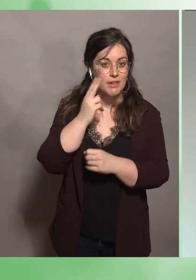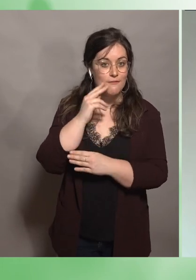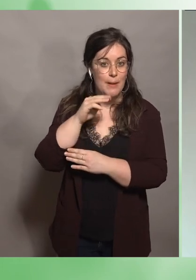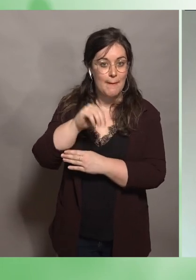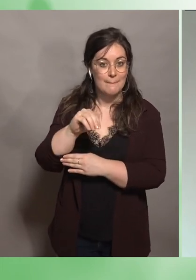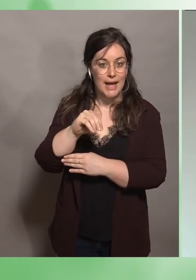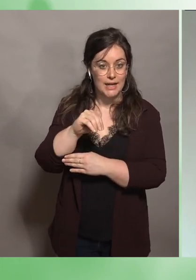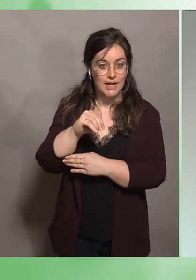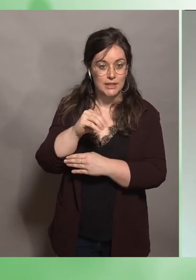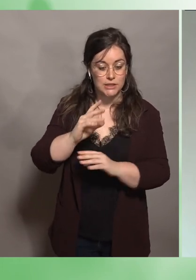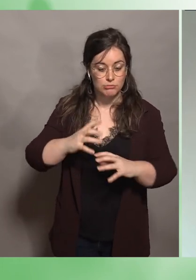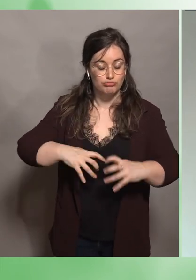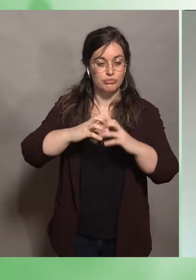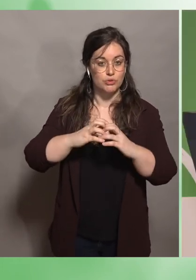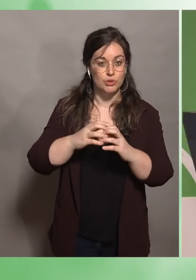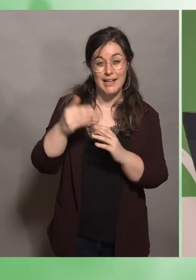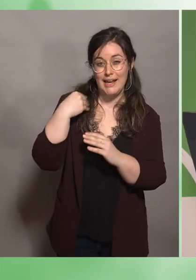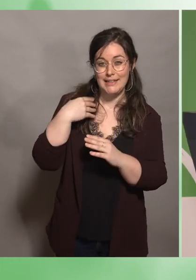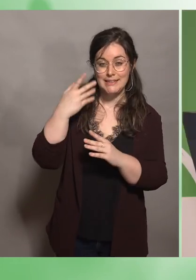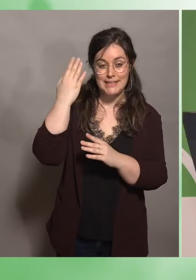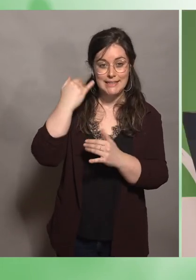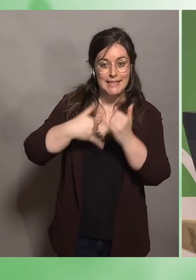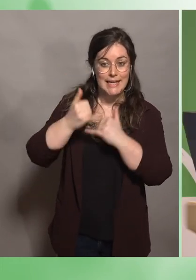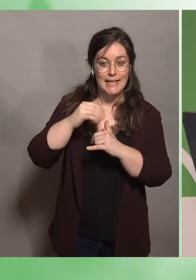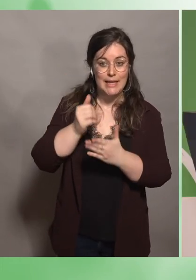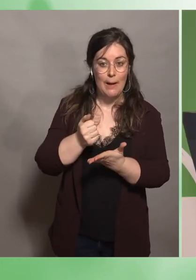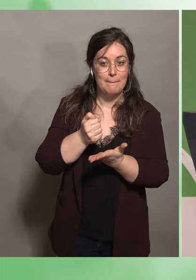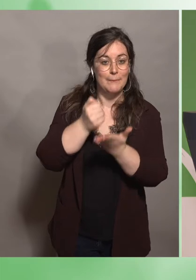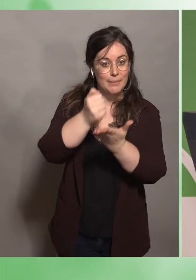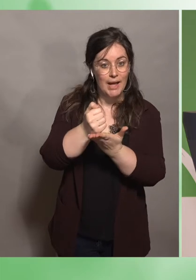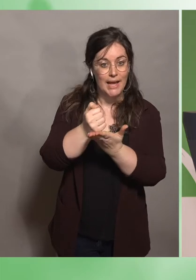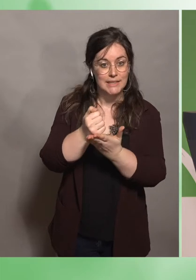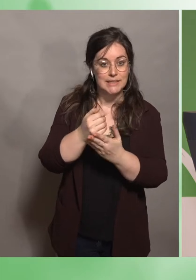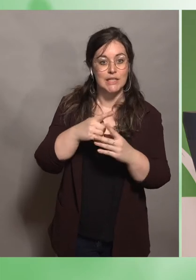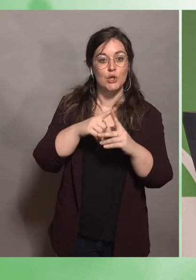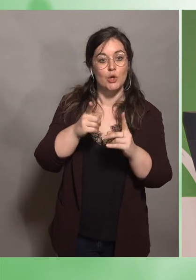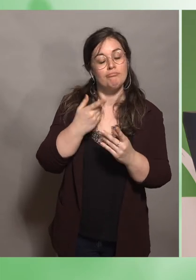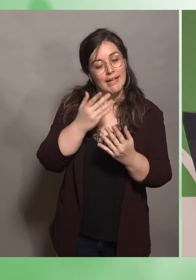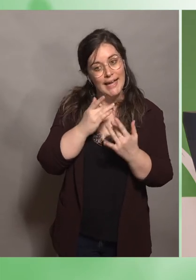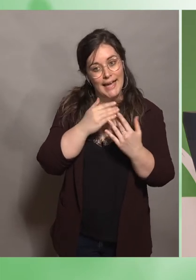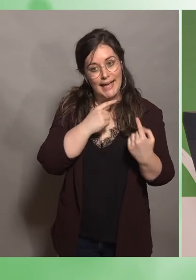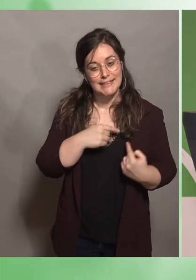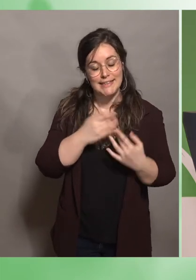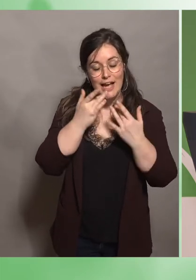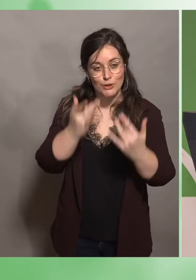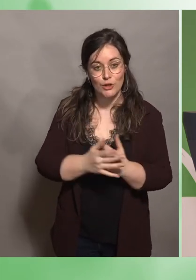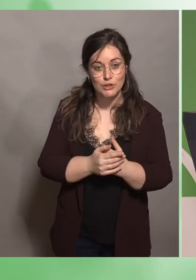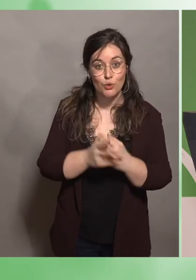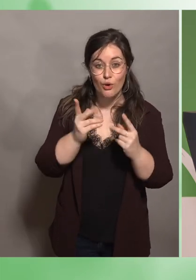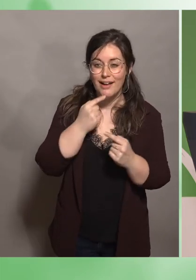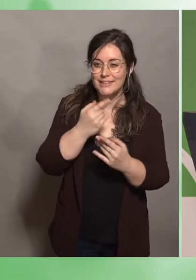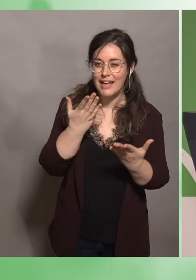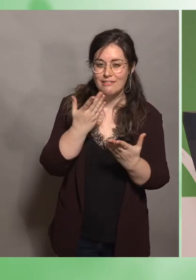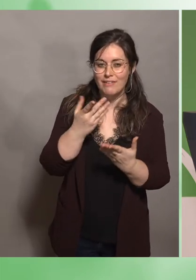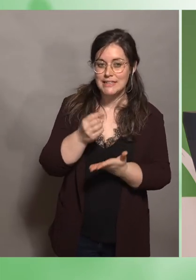auch einen Preis bekommen, den ALC-Sonderpreis für Inklusion. Dazu einmal ganz herzlich gratuliere. Können Sie uns das einordnen? Was